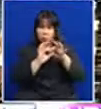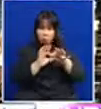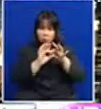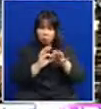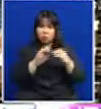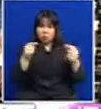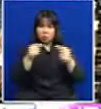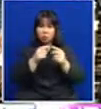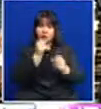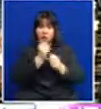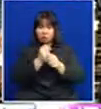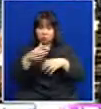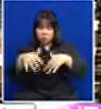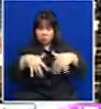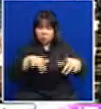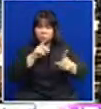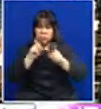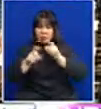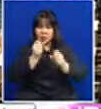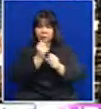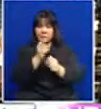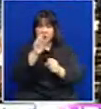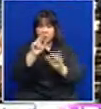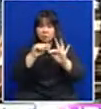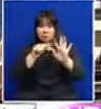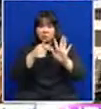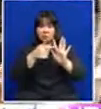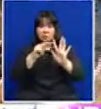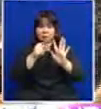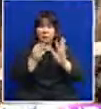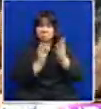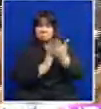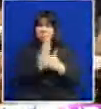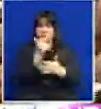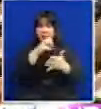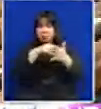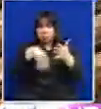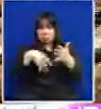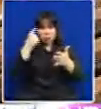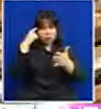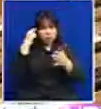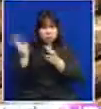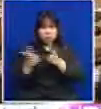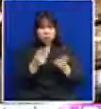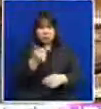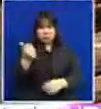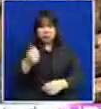ที่การทำประชามติร่างรัฐธรรมนูญไม่ผ่านจึงจำเป็นต้องเตรียมทางออกไว้